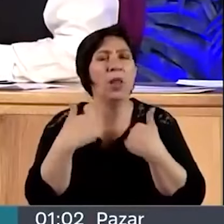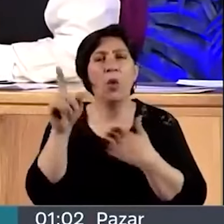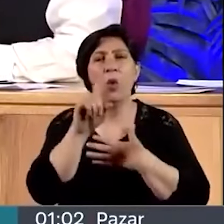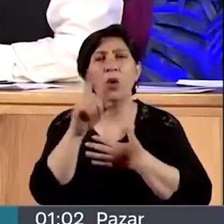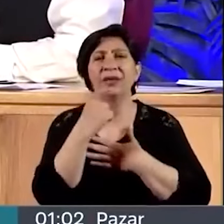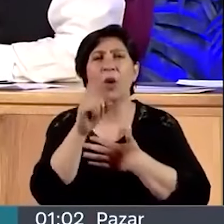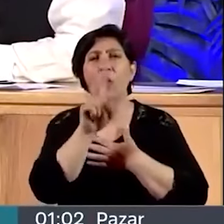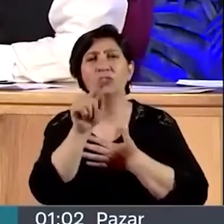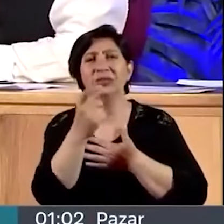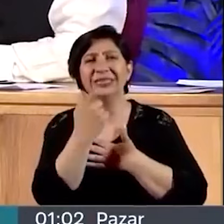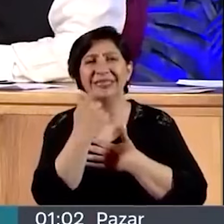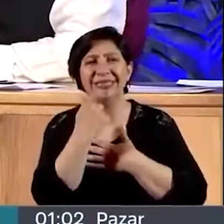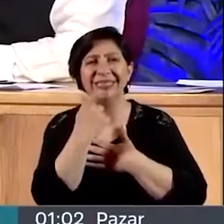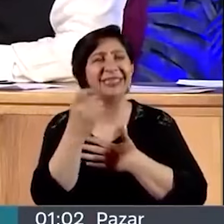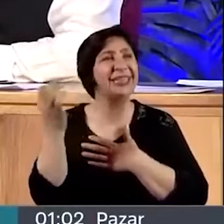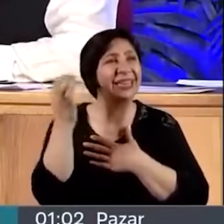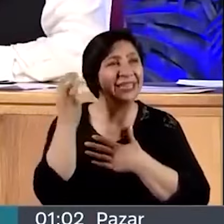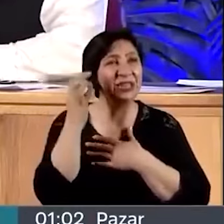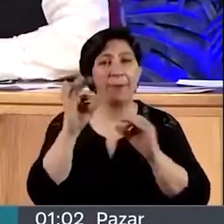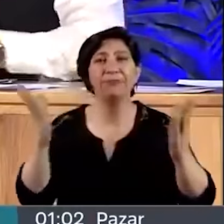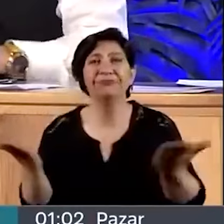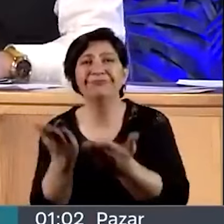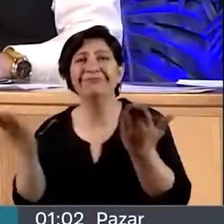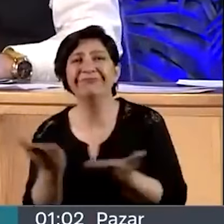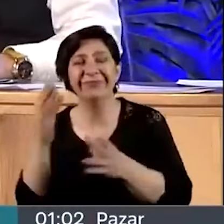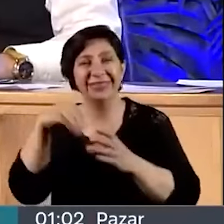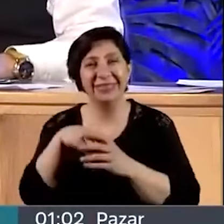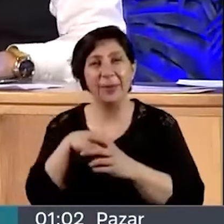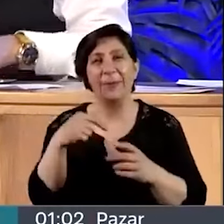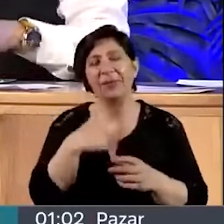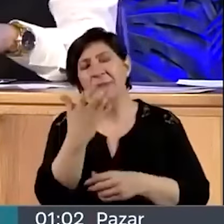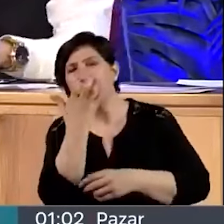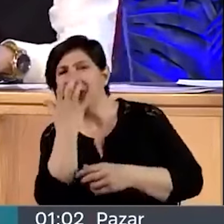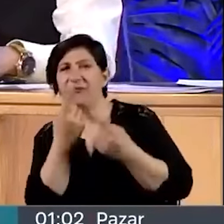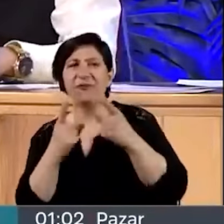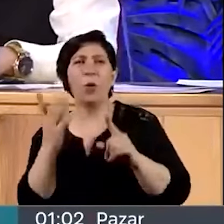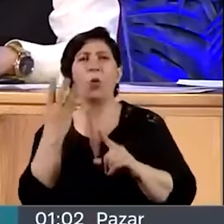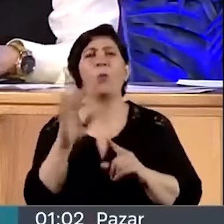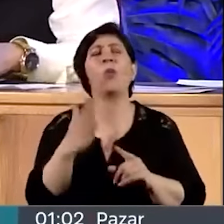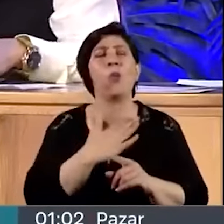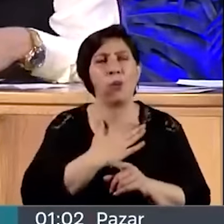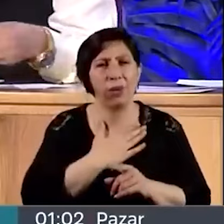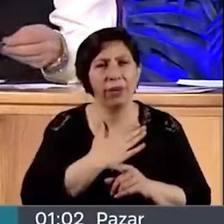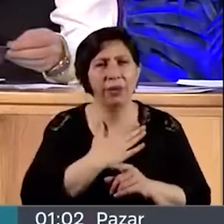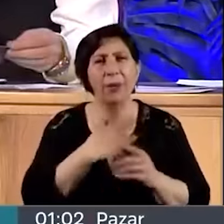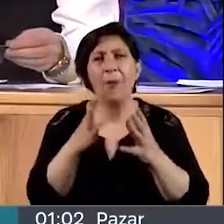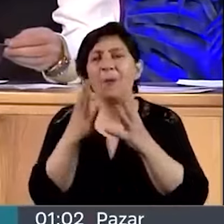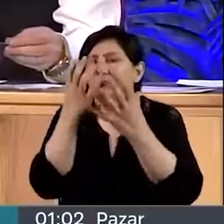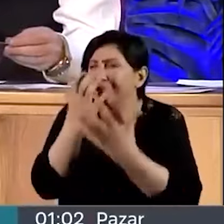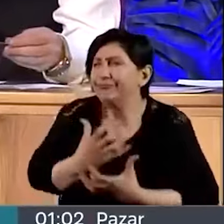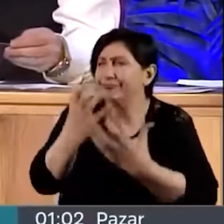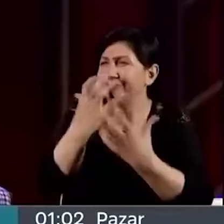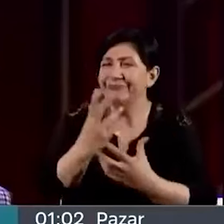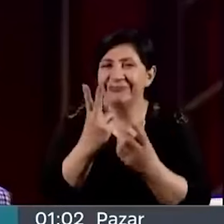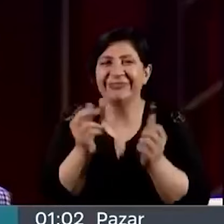yıldır, 10,5 yıldır Rabarba yapıyorum ve dinleyici beni hep el üstünde tuttuğu için bende pek bir fark olmuyor. Yani zaten beni pamuklara sarıyorlardı.